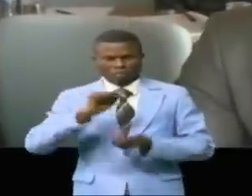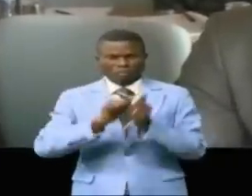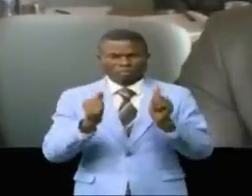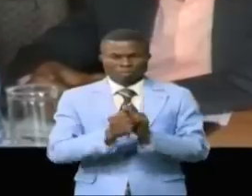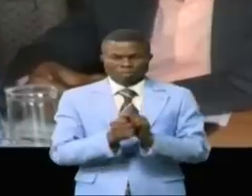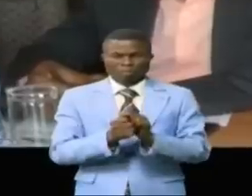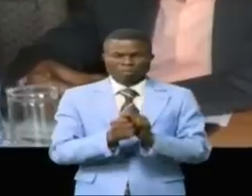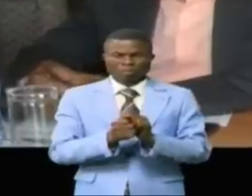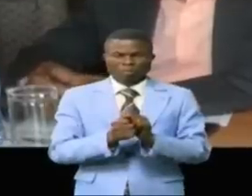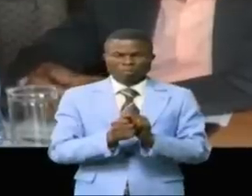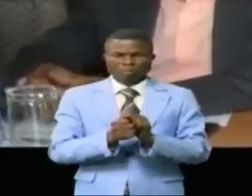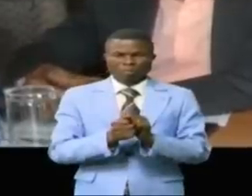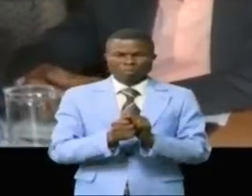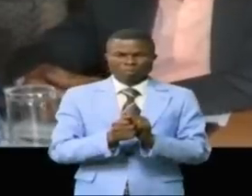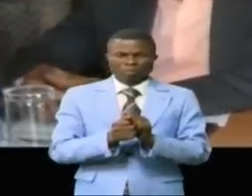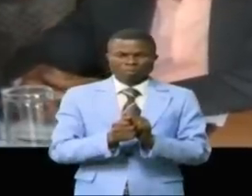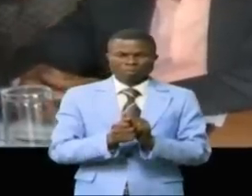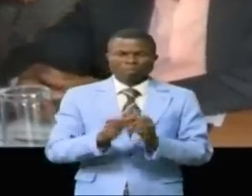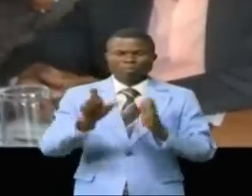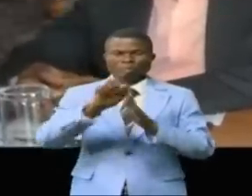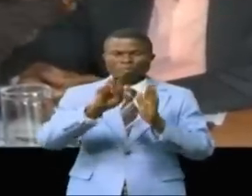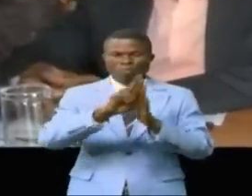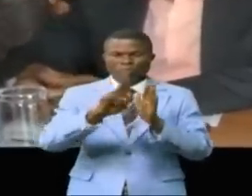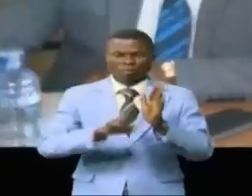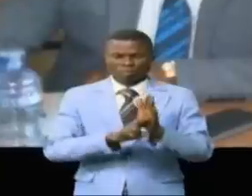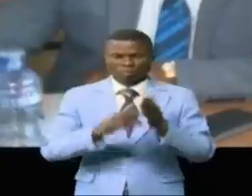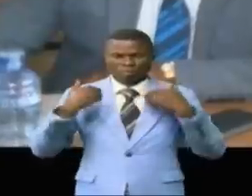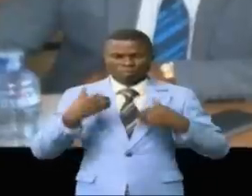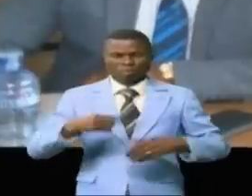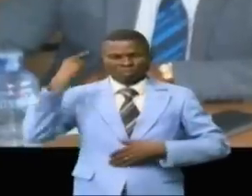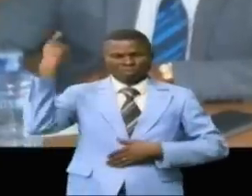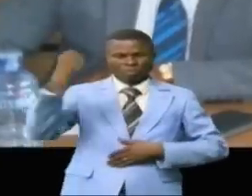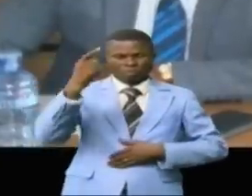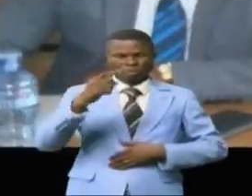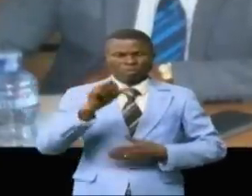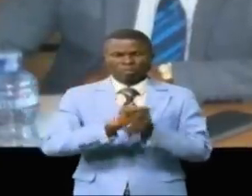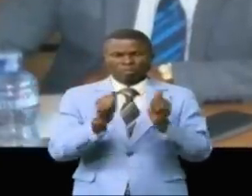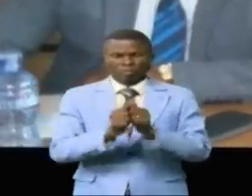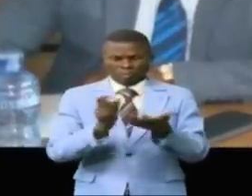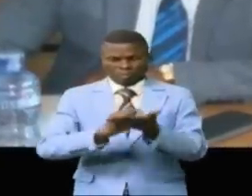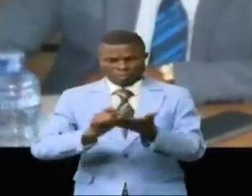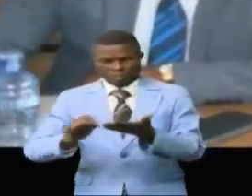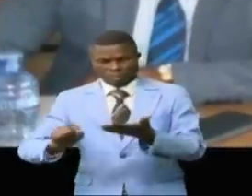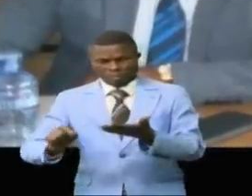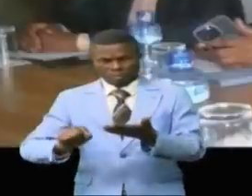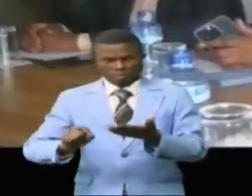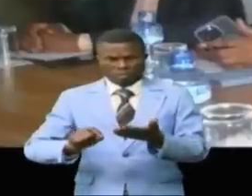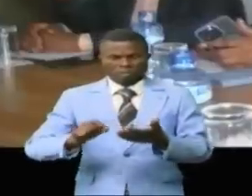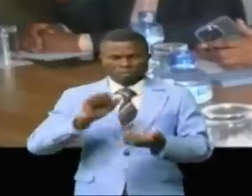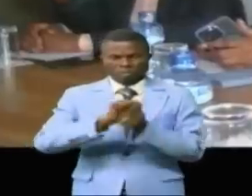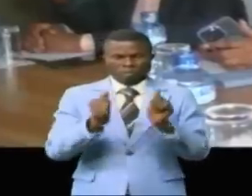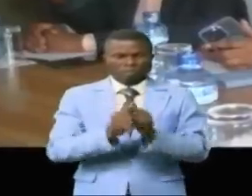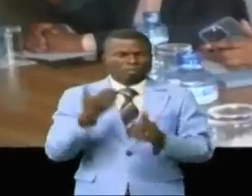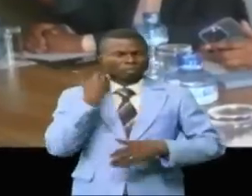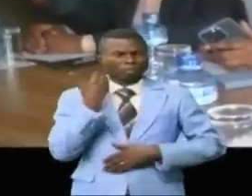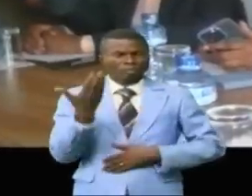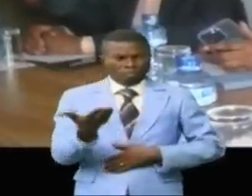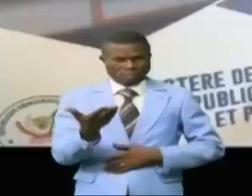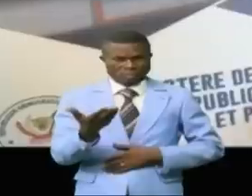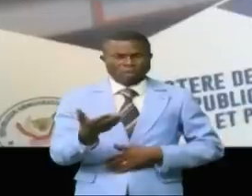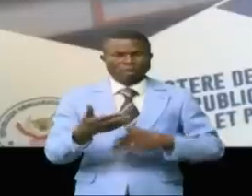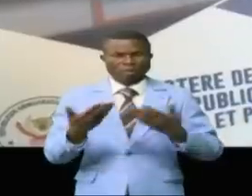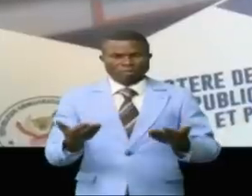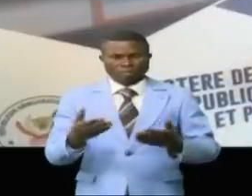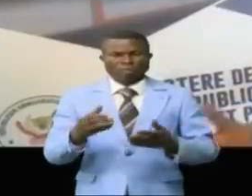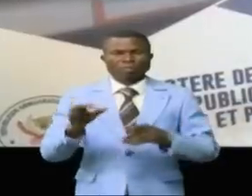révisitation du règlement sanitaire international. Et parallèlement, il y a un processus d'écriture du traité sur les pandémies. Et donc,